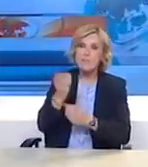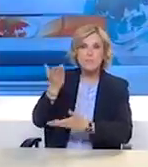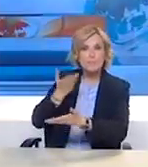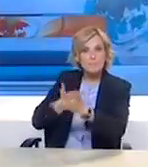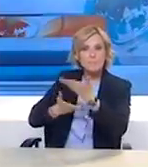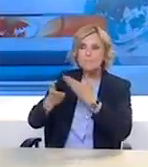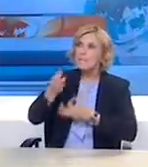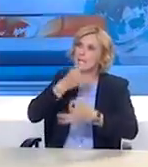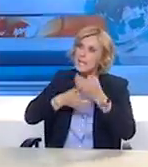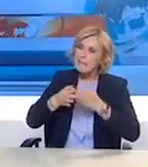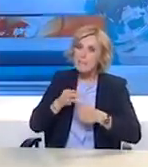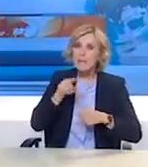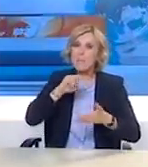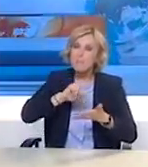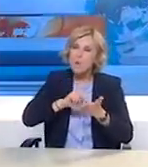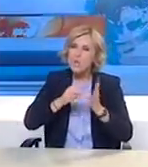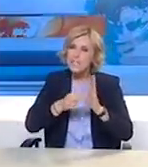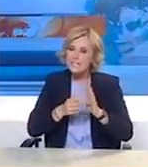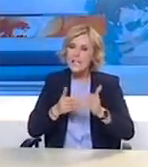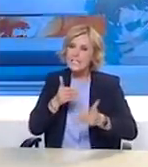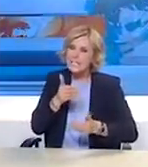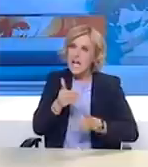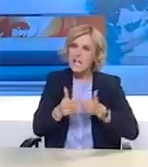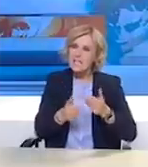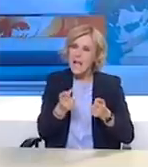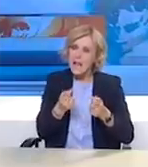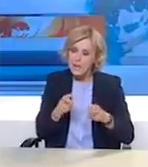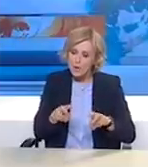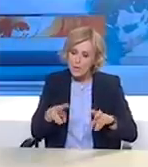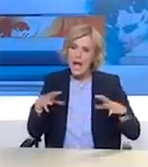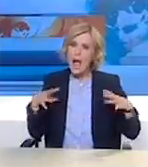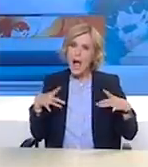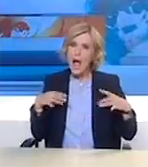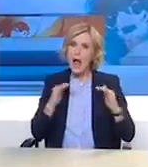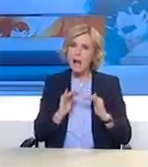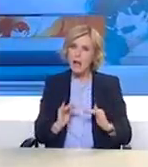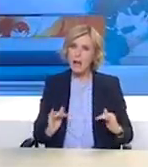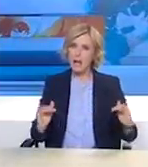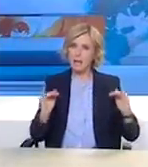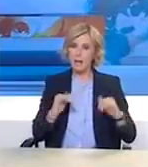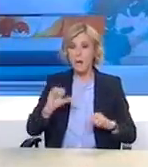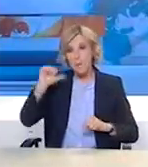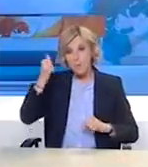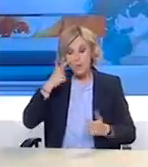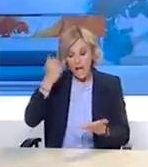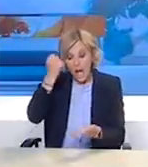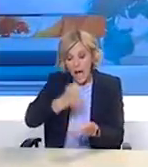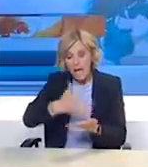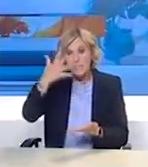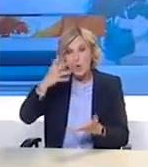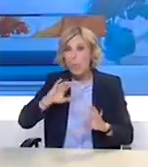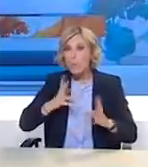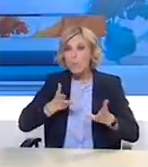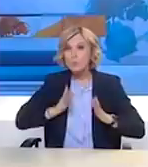των μέτρων με πάρα πολύ προσοχή. Και λένε ότι θα αξιολογήσουμε την εφαρμογή αυτής των μικρών μέτρων που